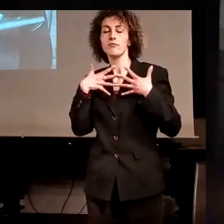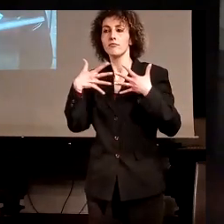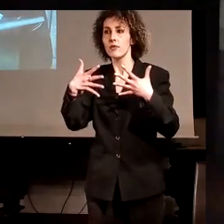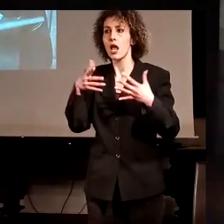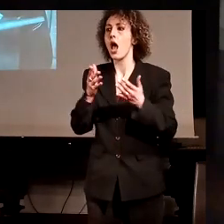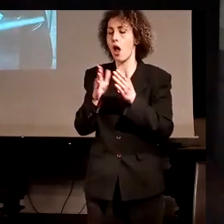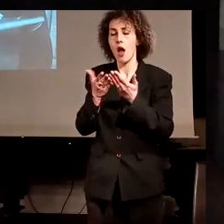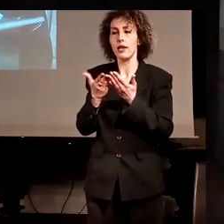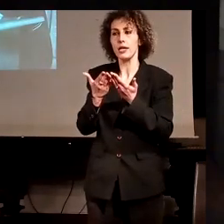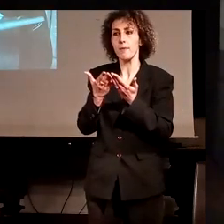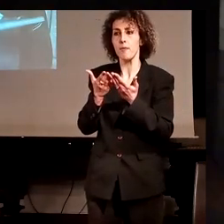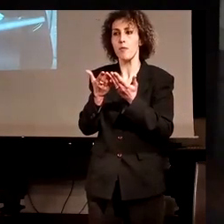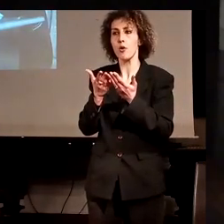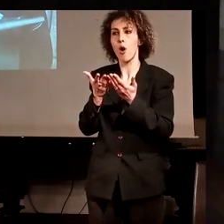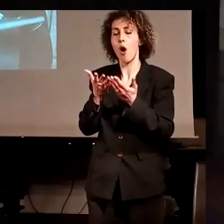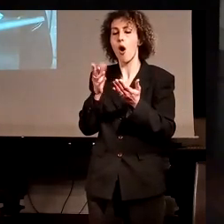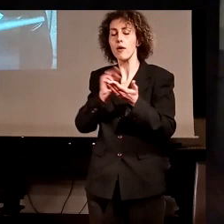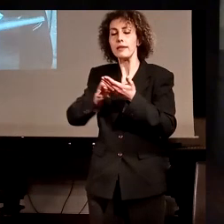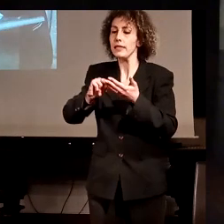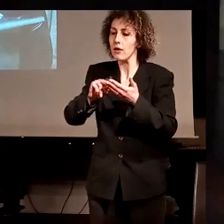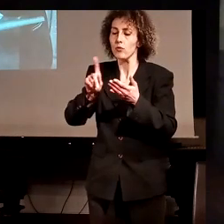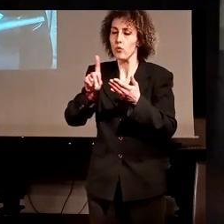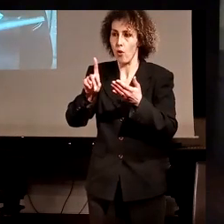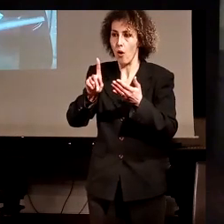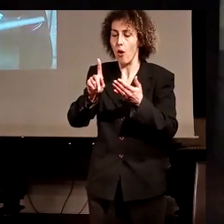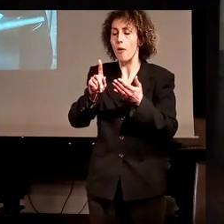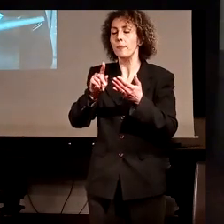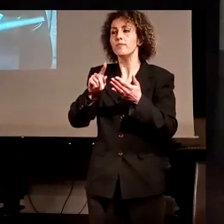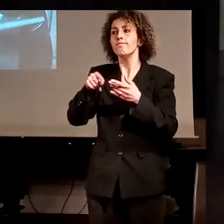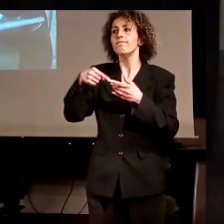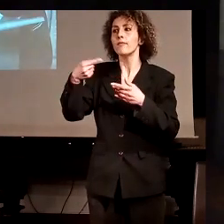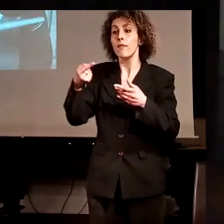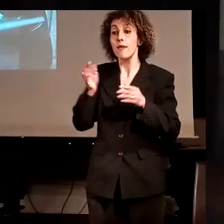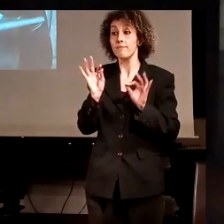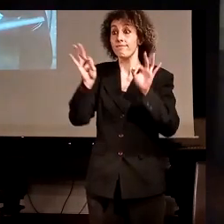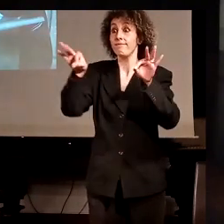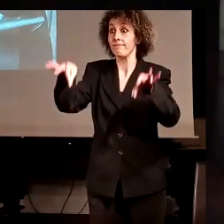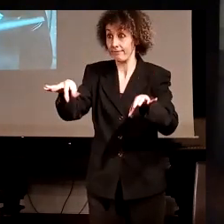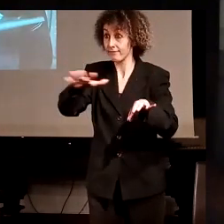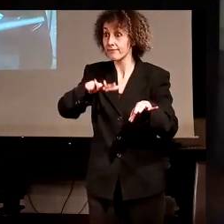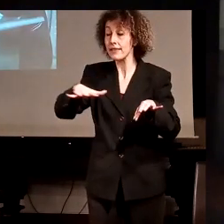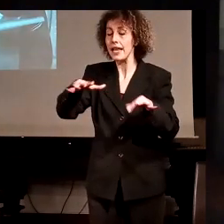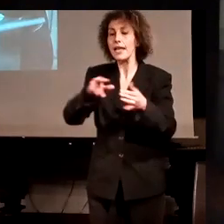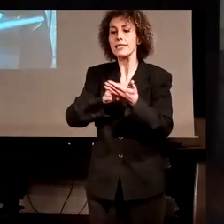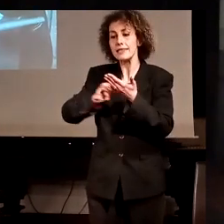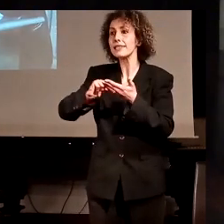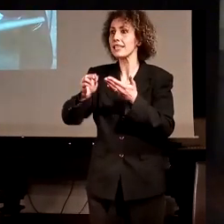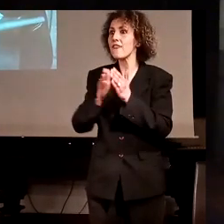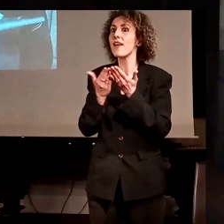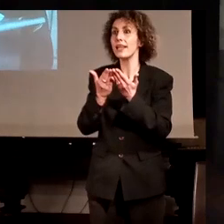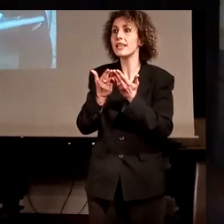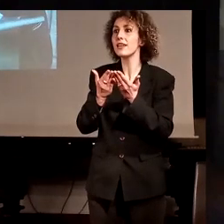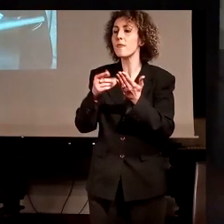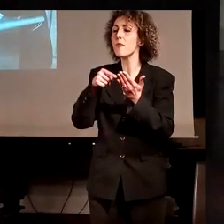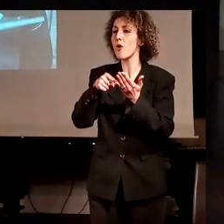si può in realtà non lo scrivo e poi va sul posto e dopo pochi mesi scrive il libro che non aveva voluto scrivere